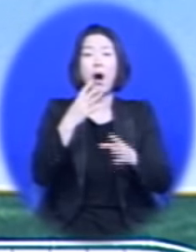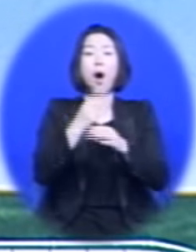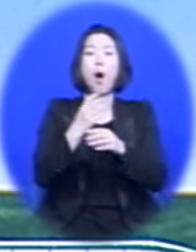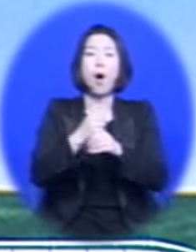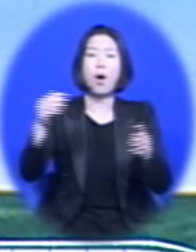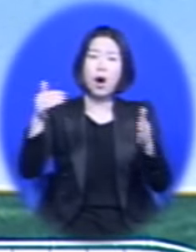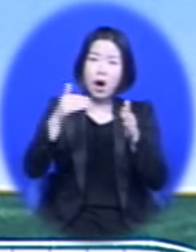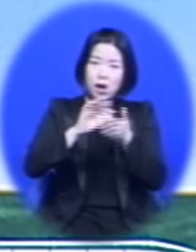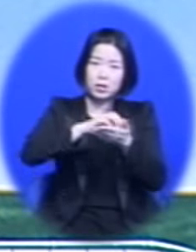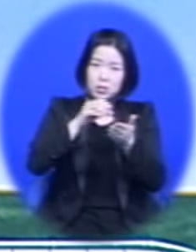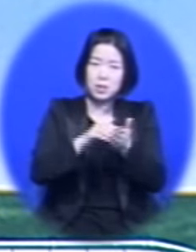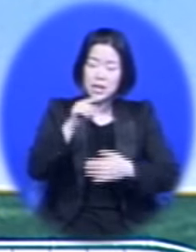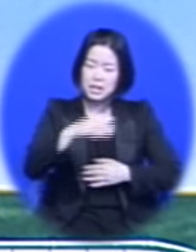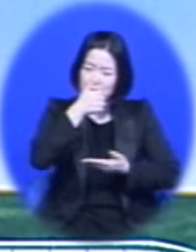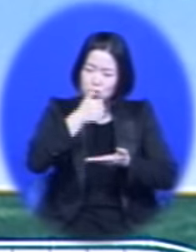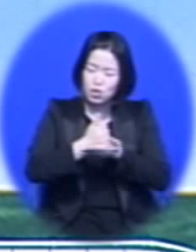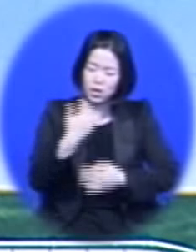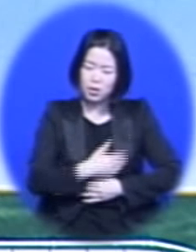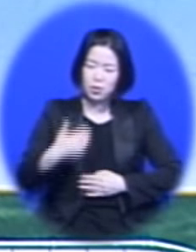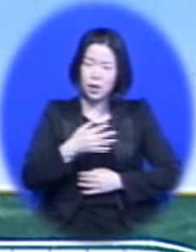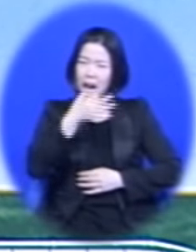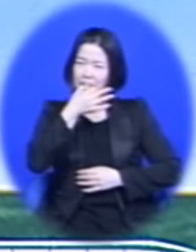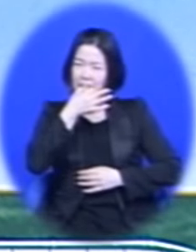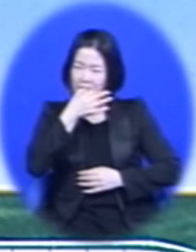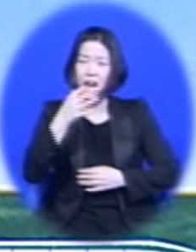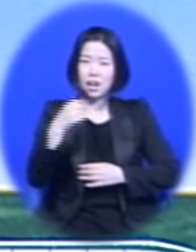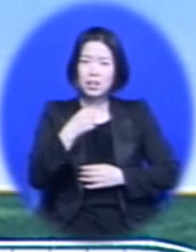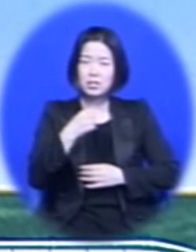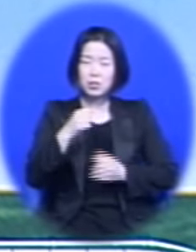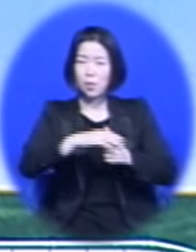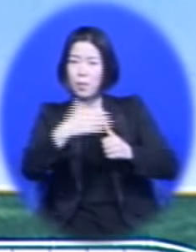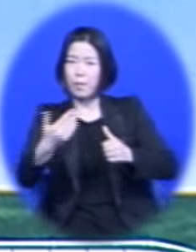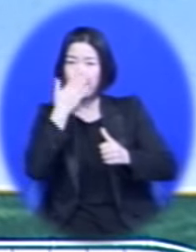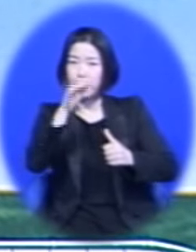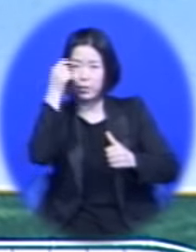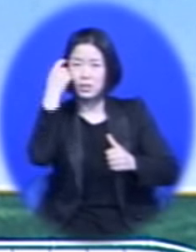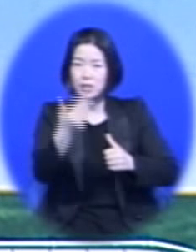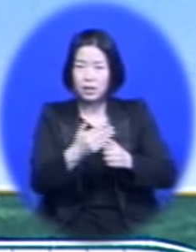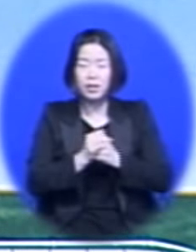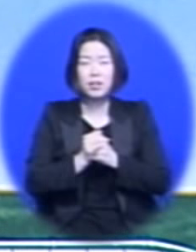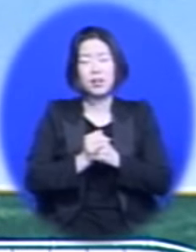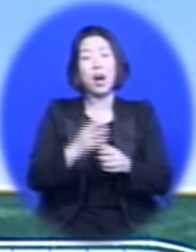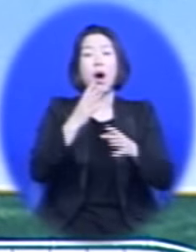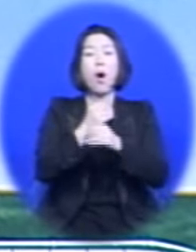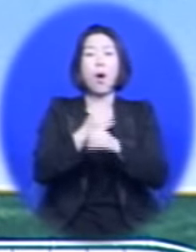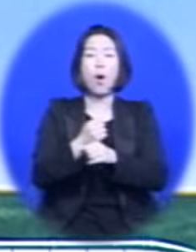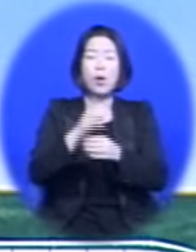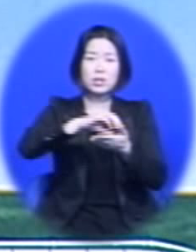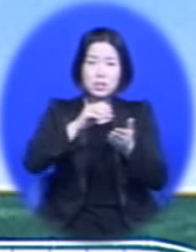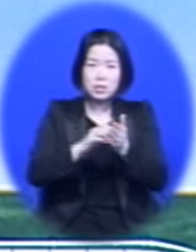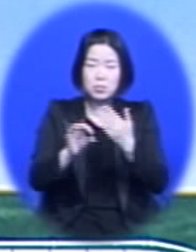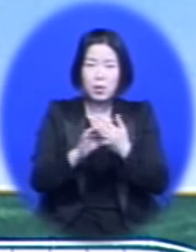언제쯤이면 이 죄의 육신의 욕구에서 우리가 놓임을 받을 수 있을까요? 언제쯤이면 우리는